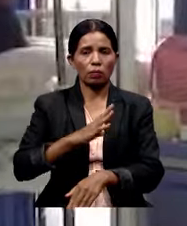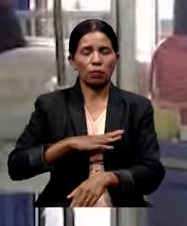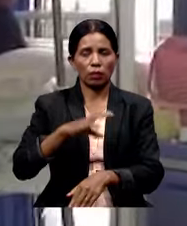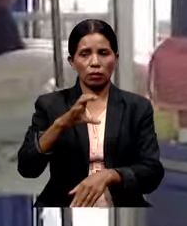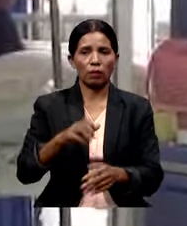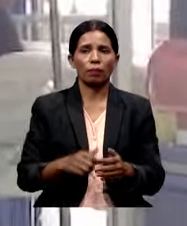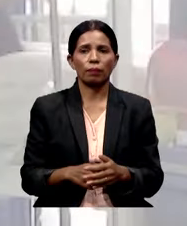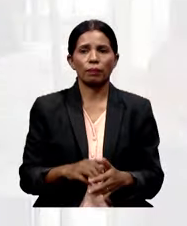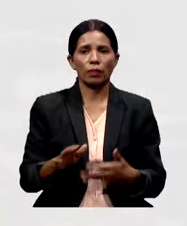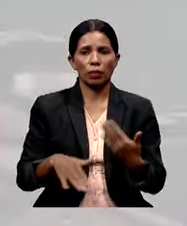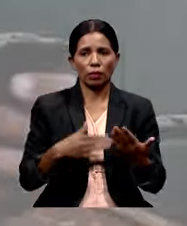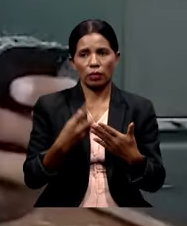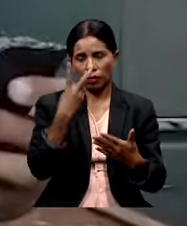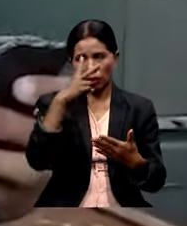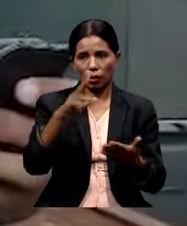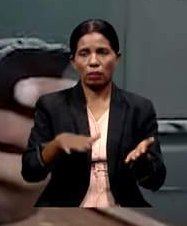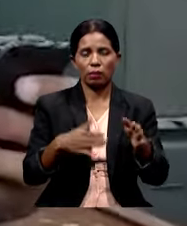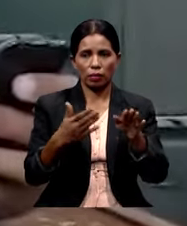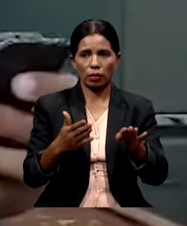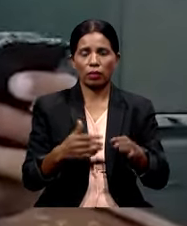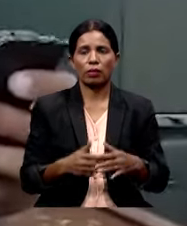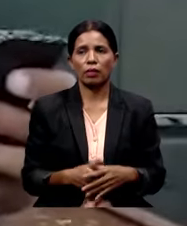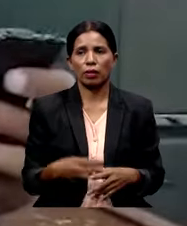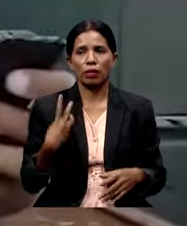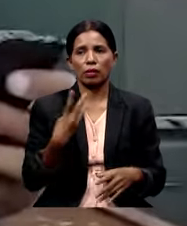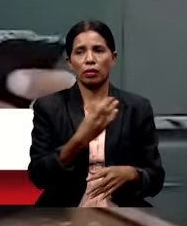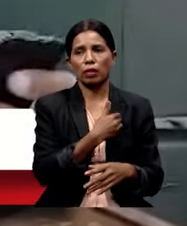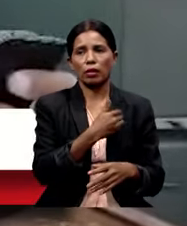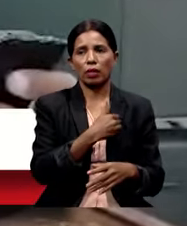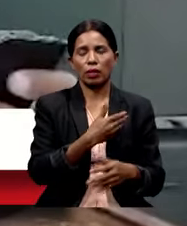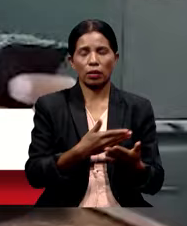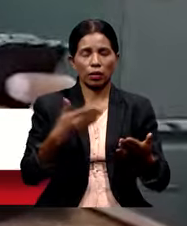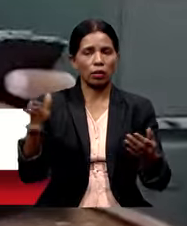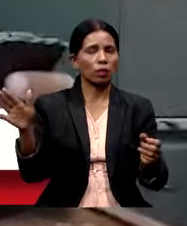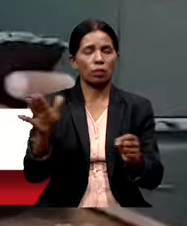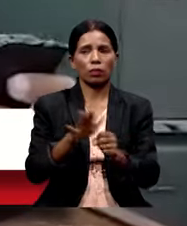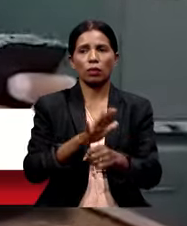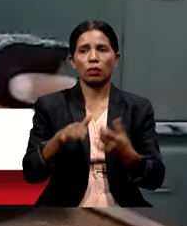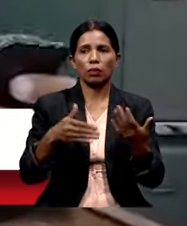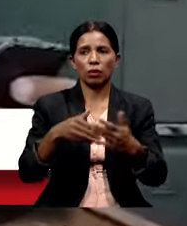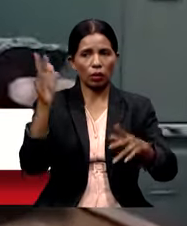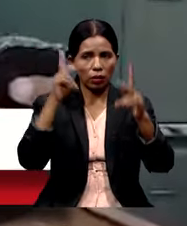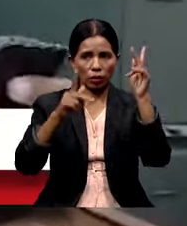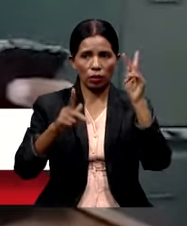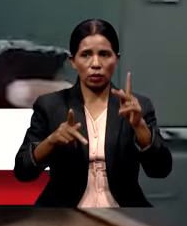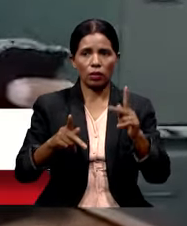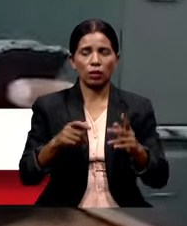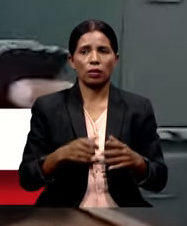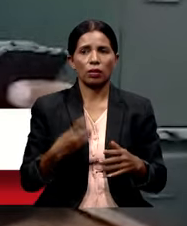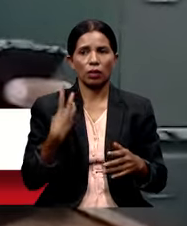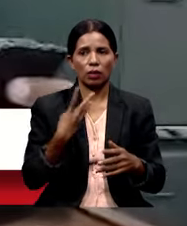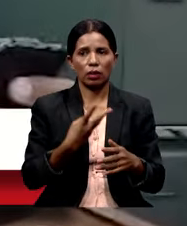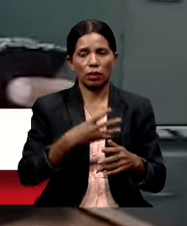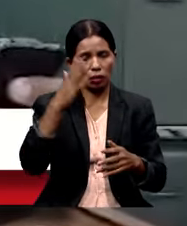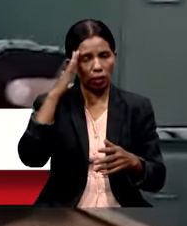mayoria hineni tahare tamba tesidak iya fasilitari nebe kompletu ita mayoria ne kausane kausa desconosid vita latet latet